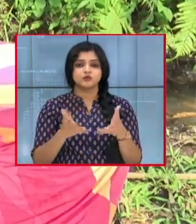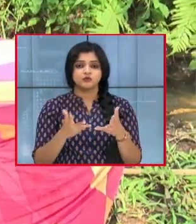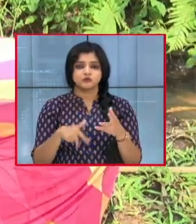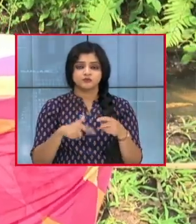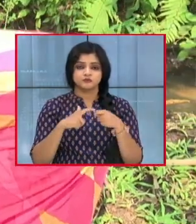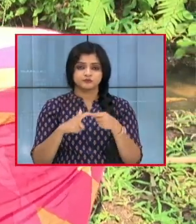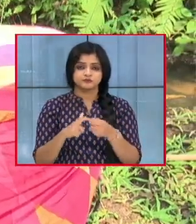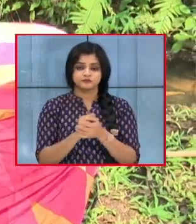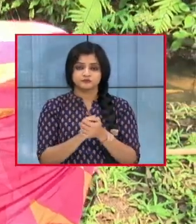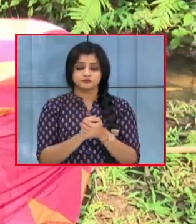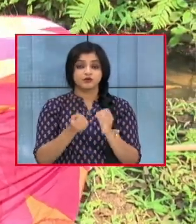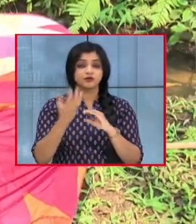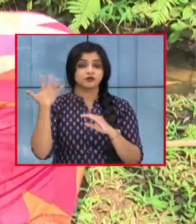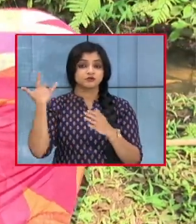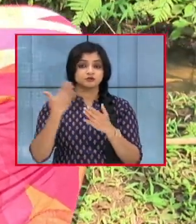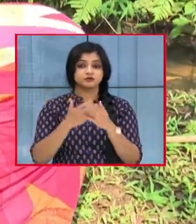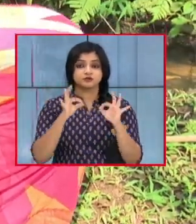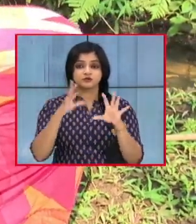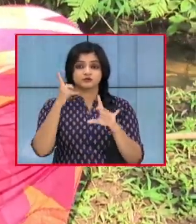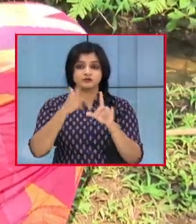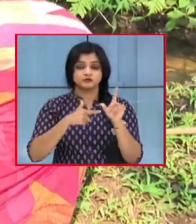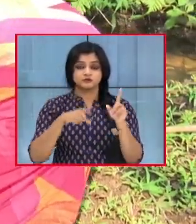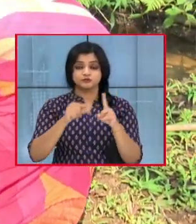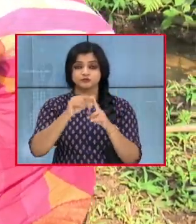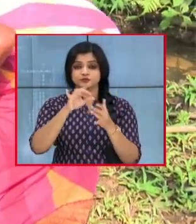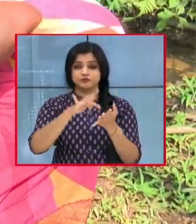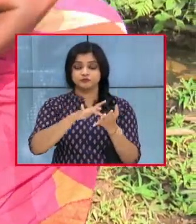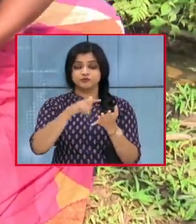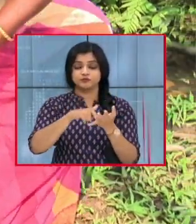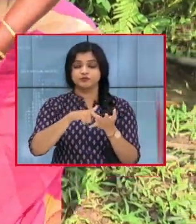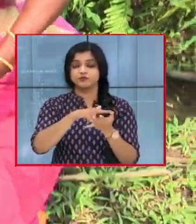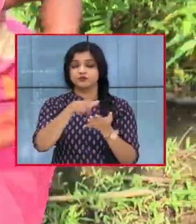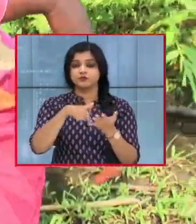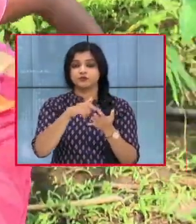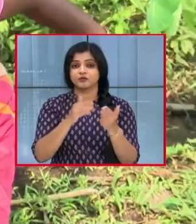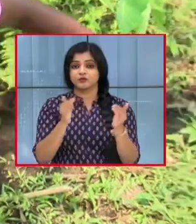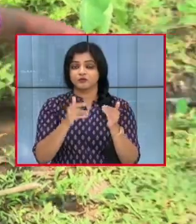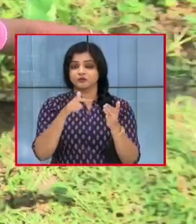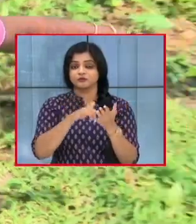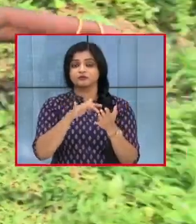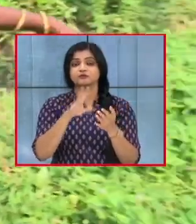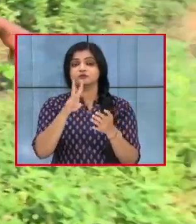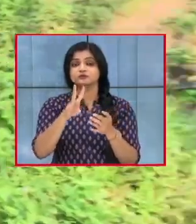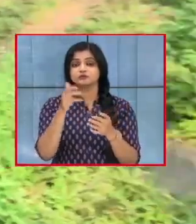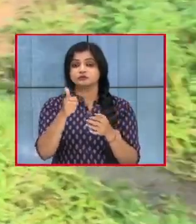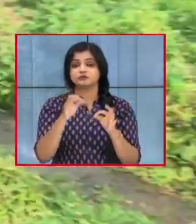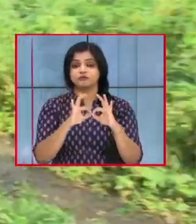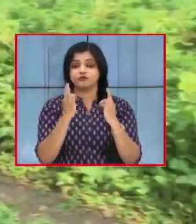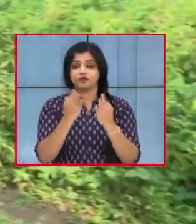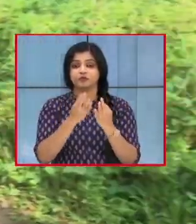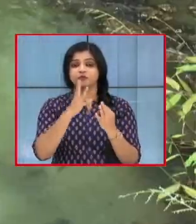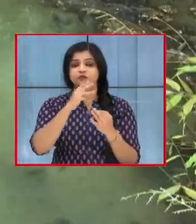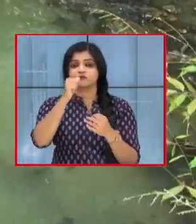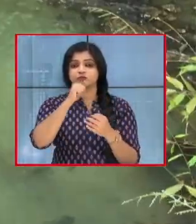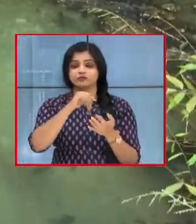കഴിഞ്ഞ 10 വർഷത്തോളമായി ഇതാണ് പുതൂർ മേലെ അബ്ബണ്ണൂർ ഊരിലെ 36 കുടുംബങ്ങളുടെ കുടിവെള്ള